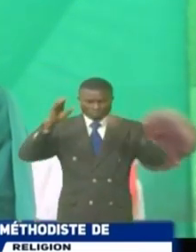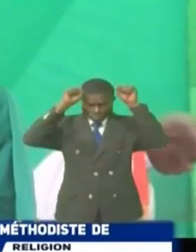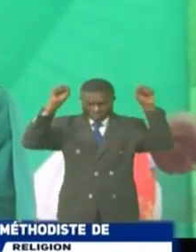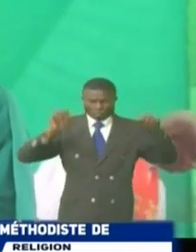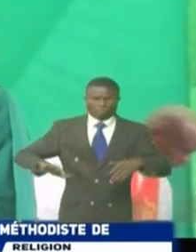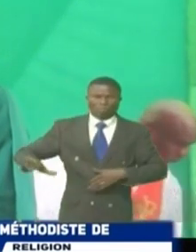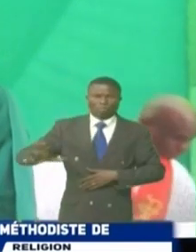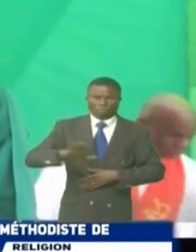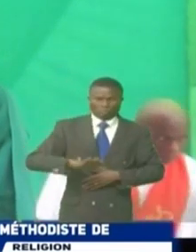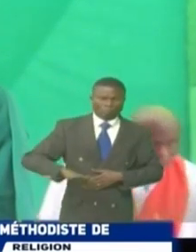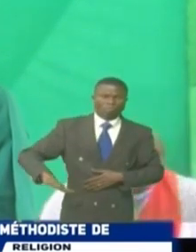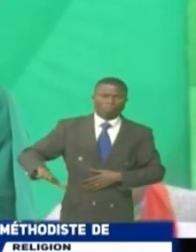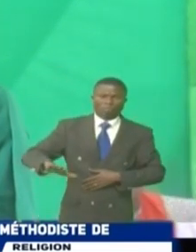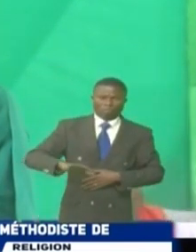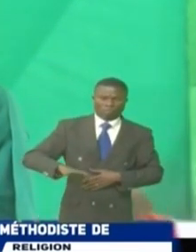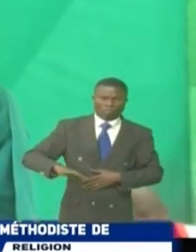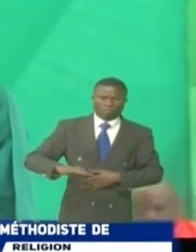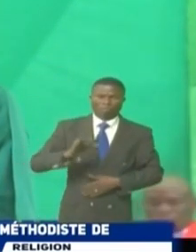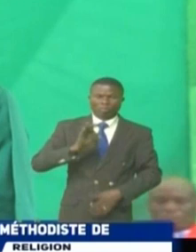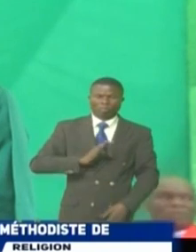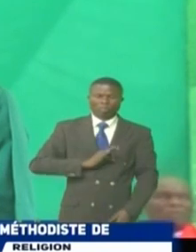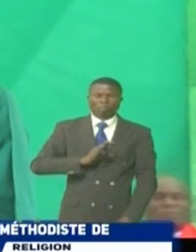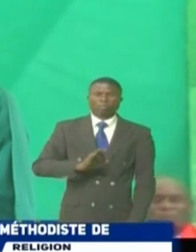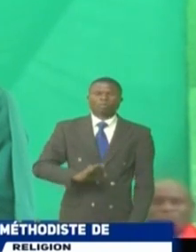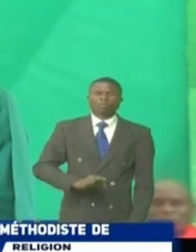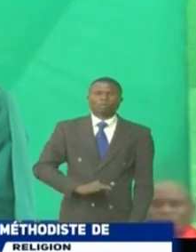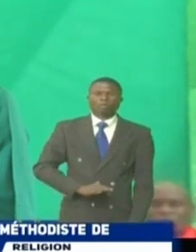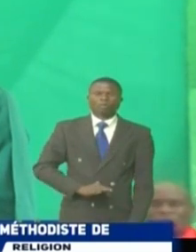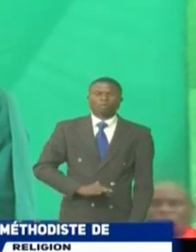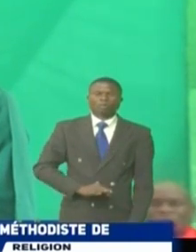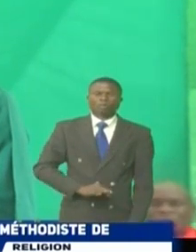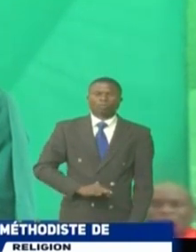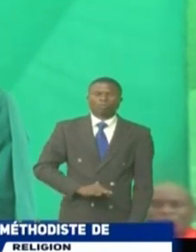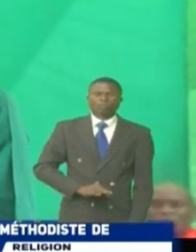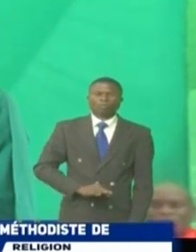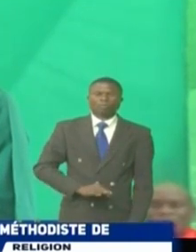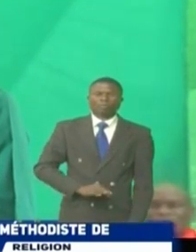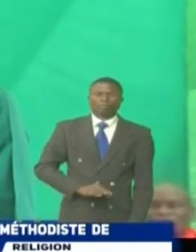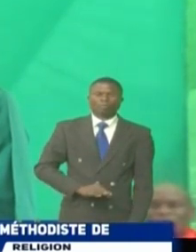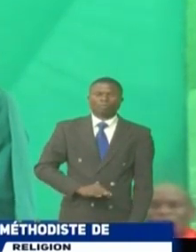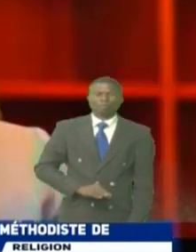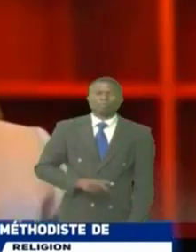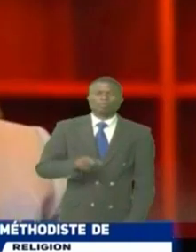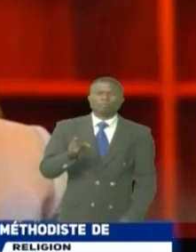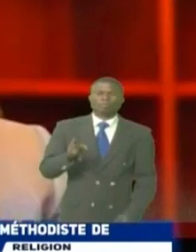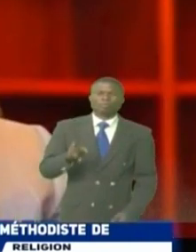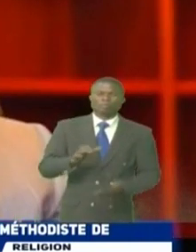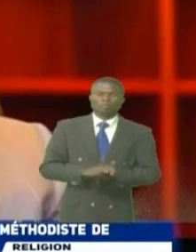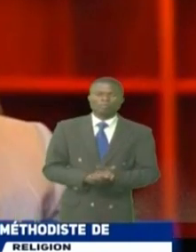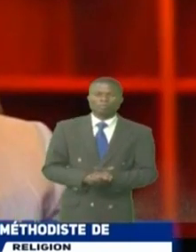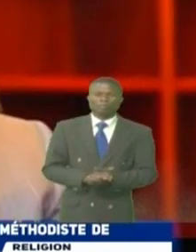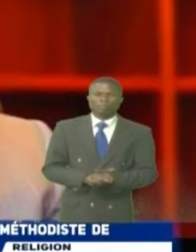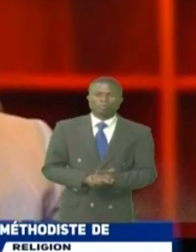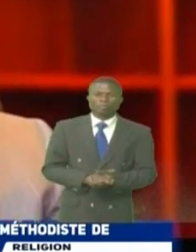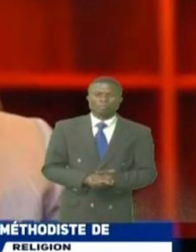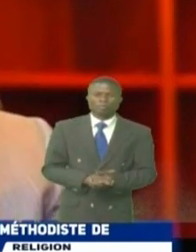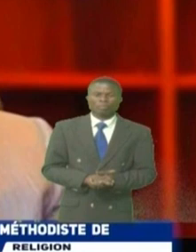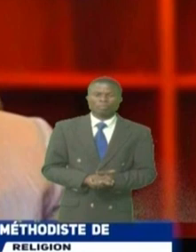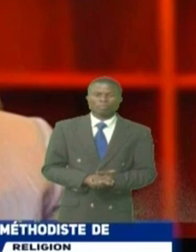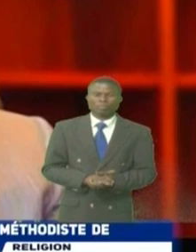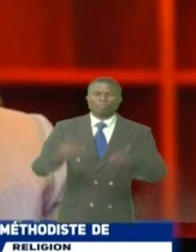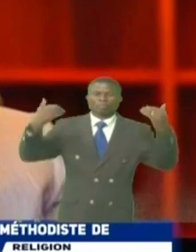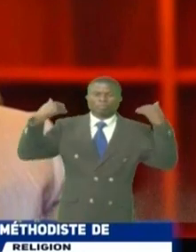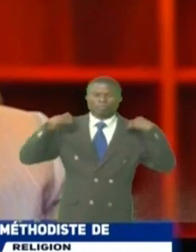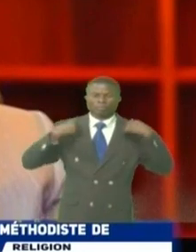République, Félix Antoine Tshisekedi Tshilombo, Josué de la RDC,